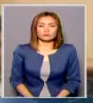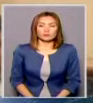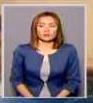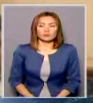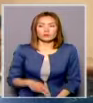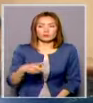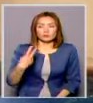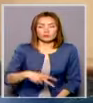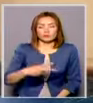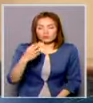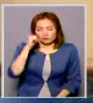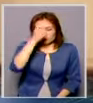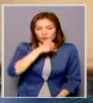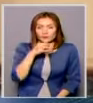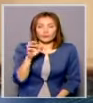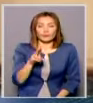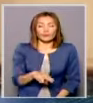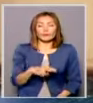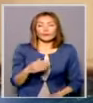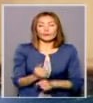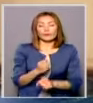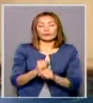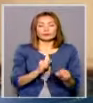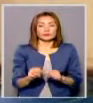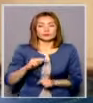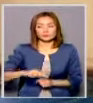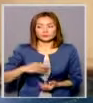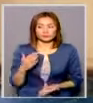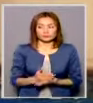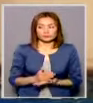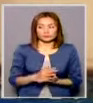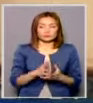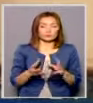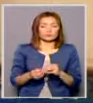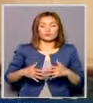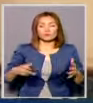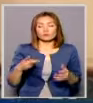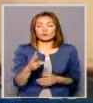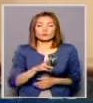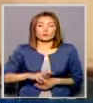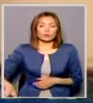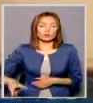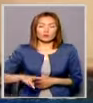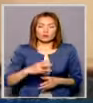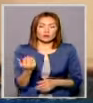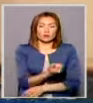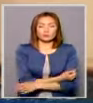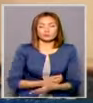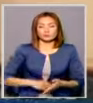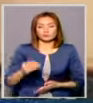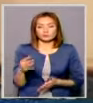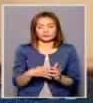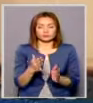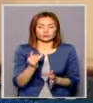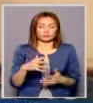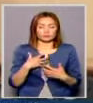В 2022 году в области проведена профилактическая работа по выявлению больше 2 000 000 доз препарата против 9